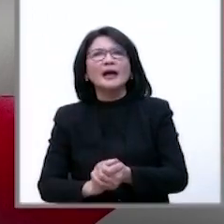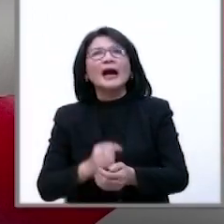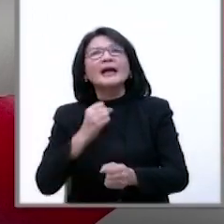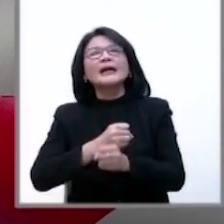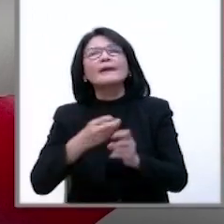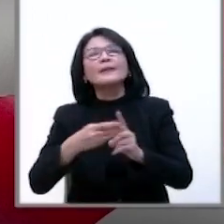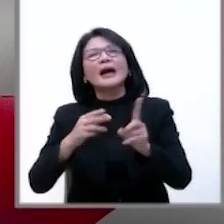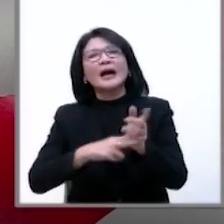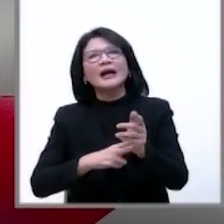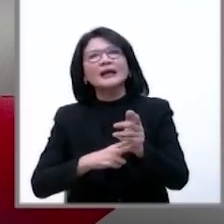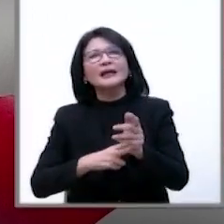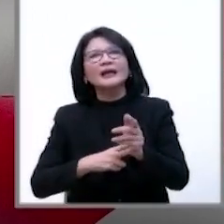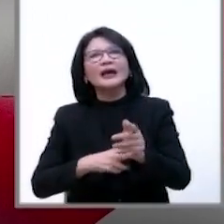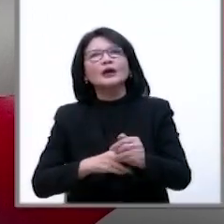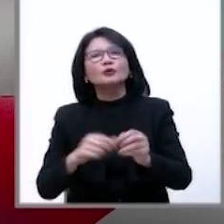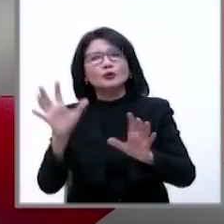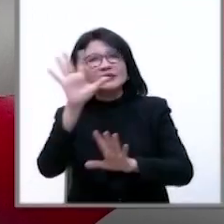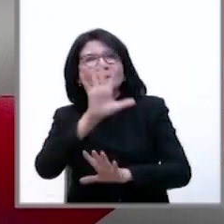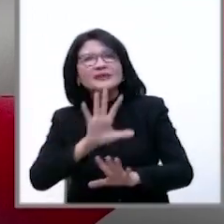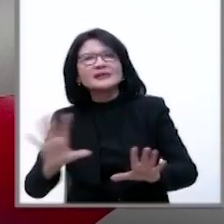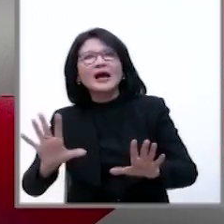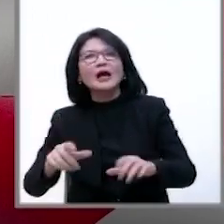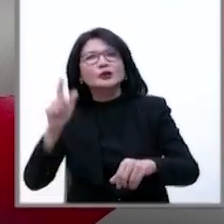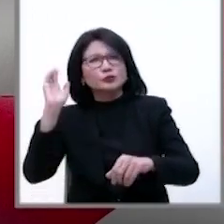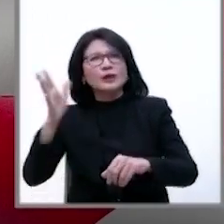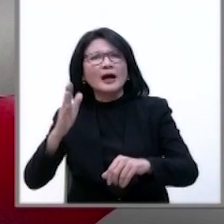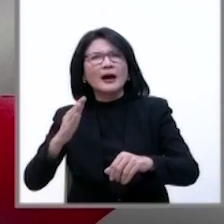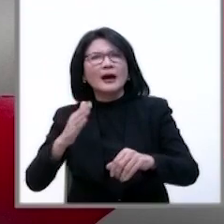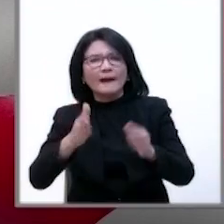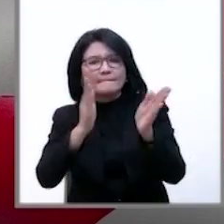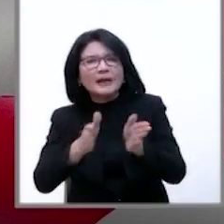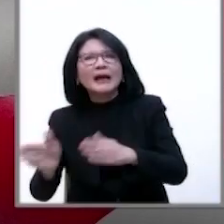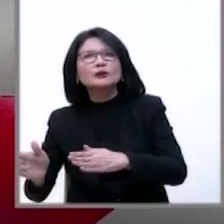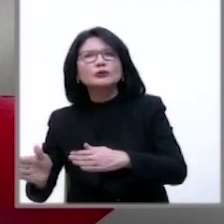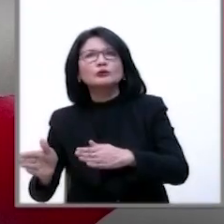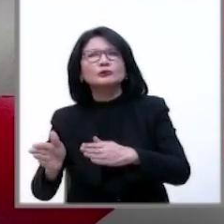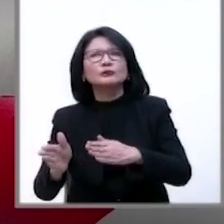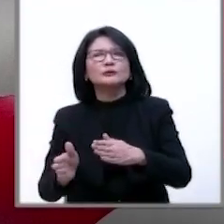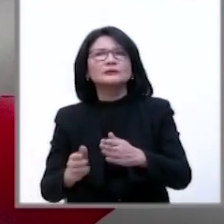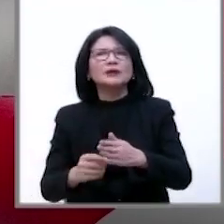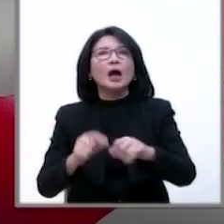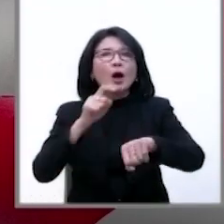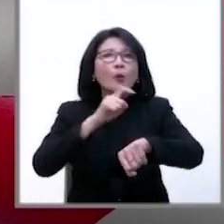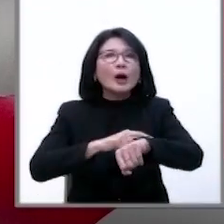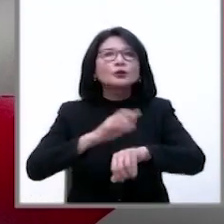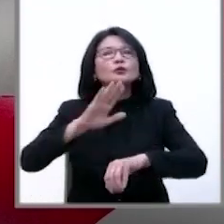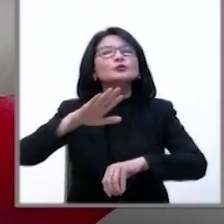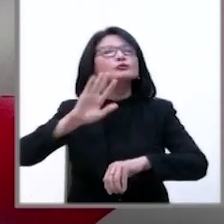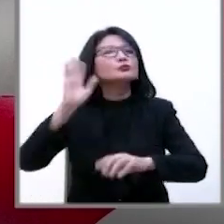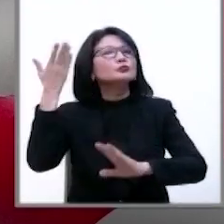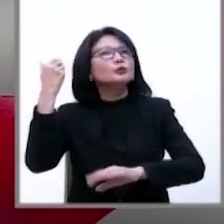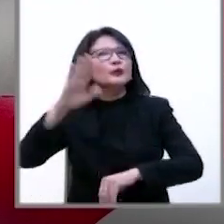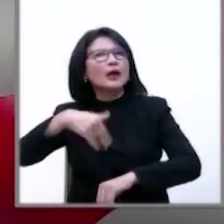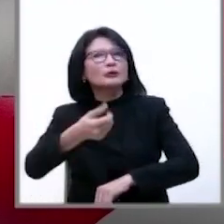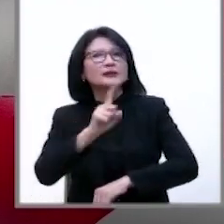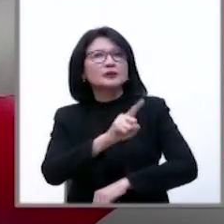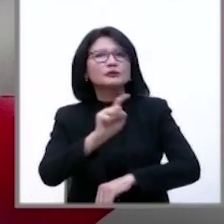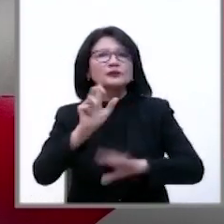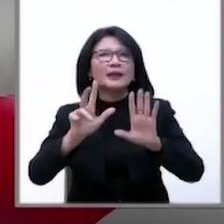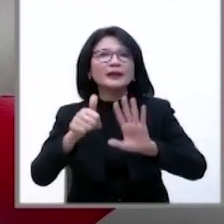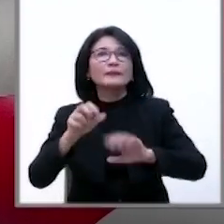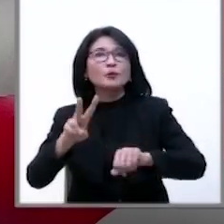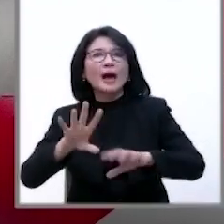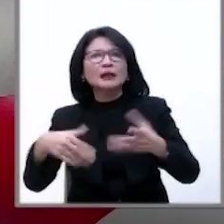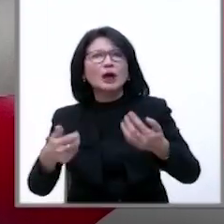berencana yang sudah mengatur seperti ini dengan sangat rinci waktu tahun 62 atau